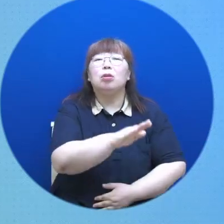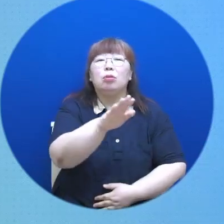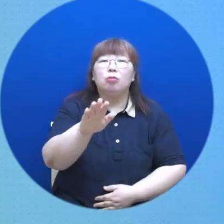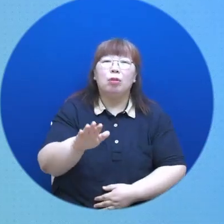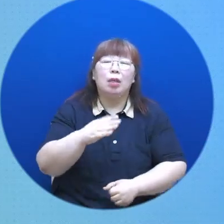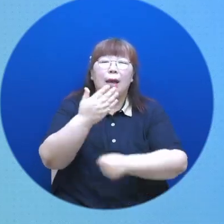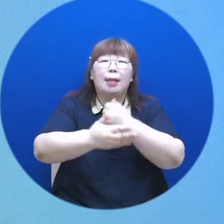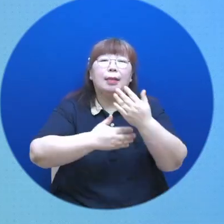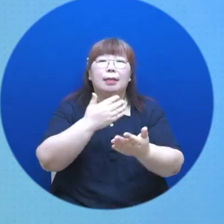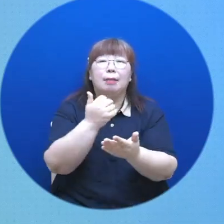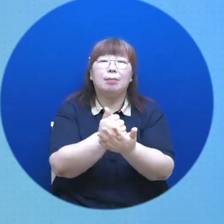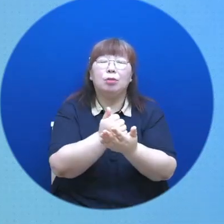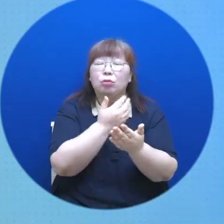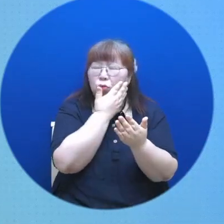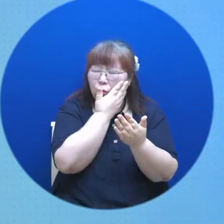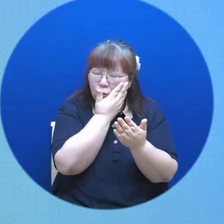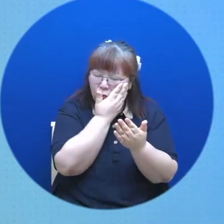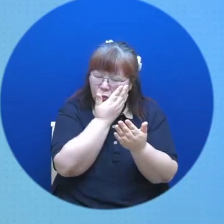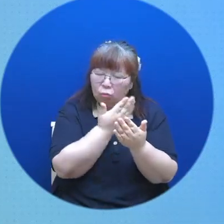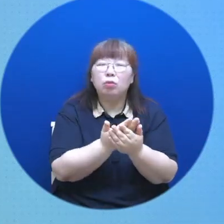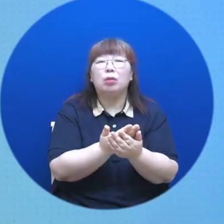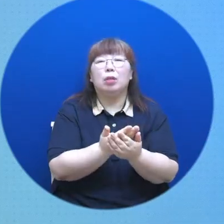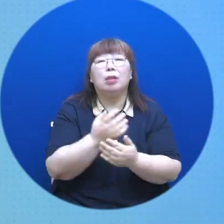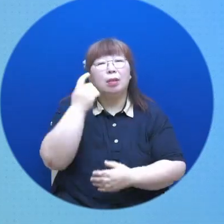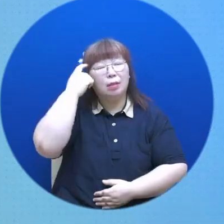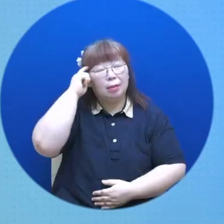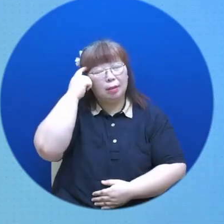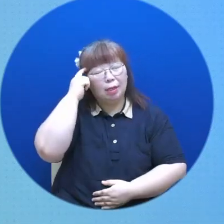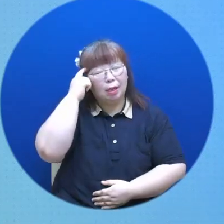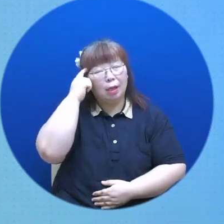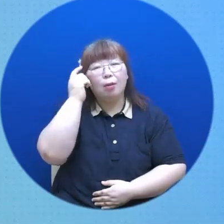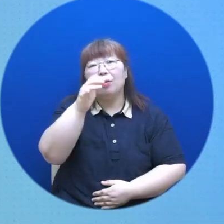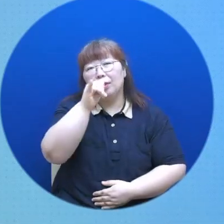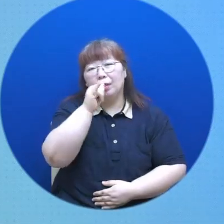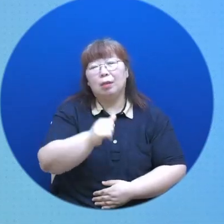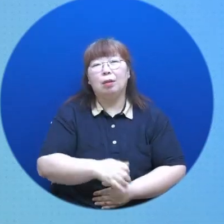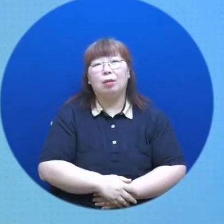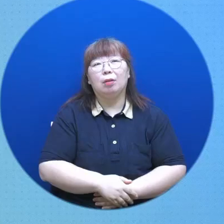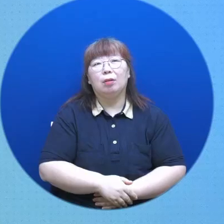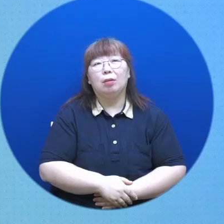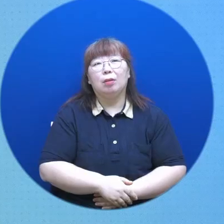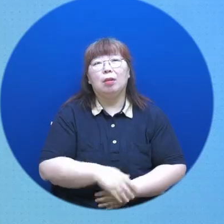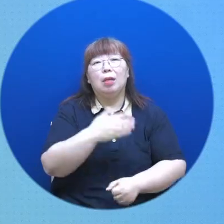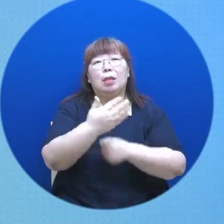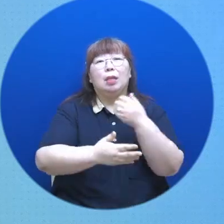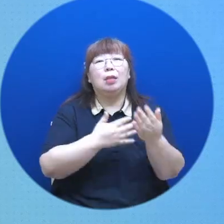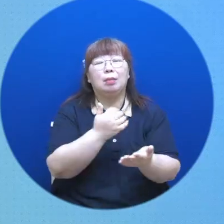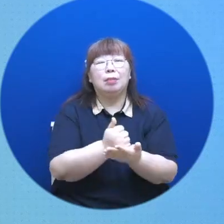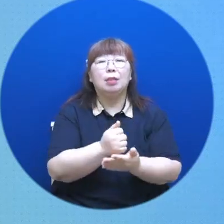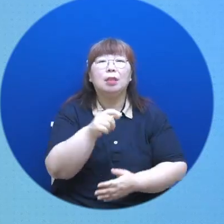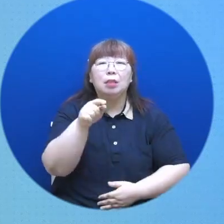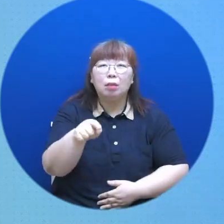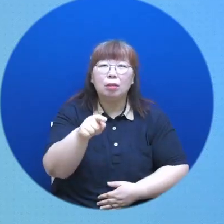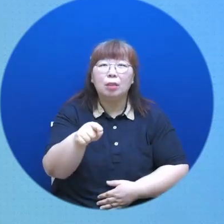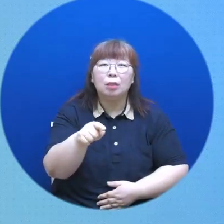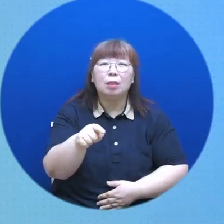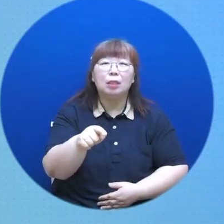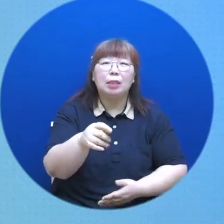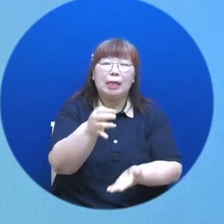하나님은 소중히 여기신다는 거예요. 하나님께서는